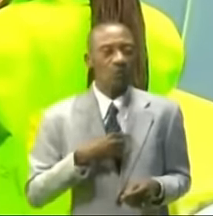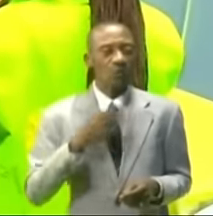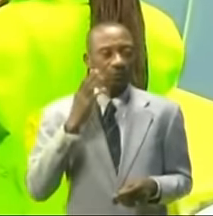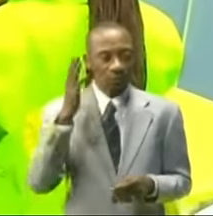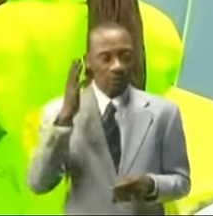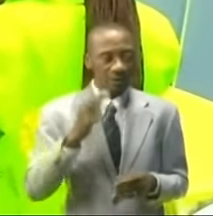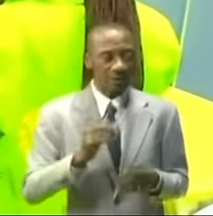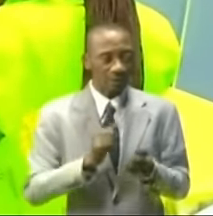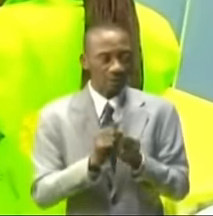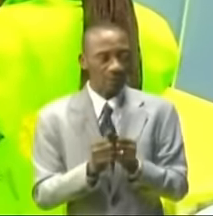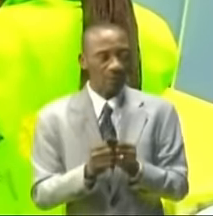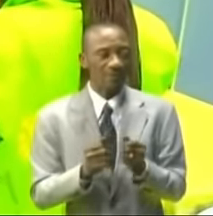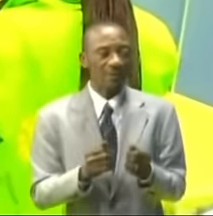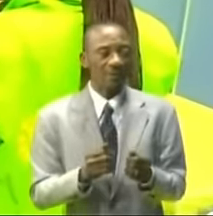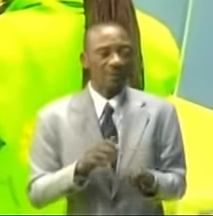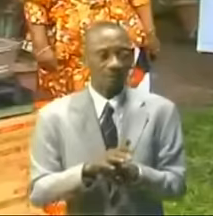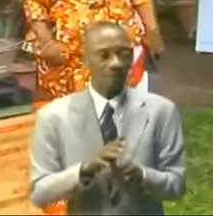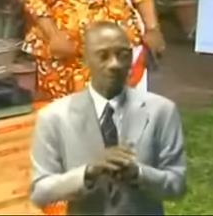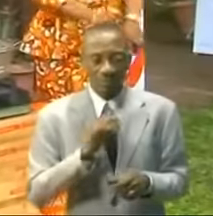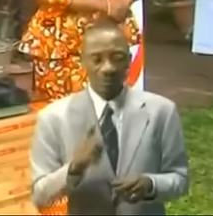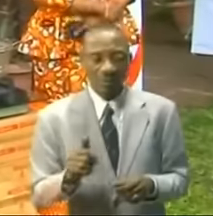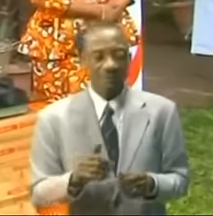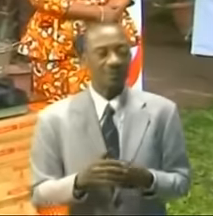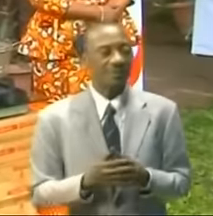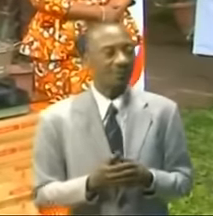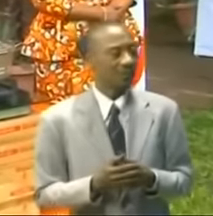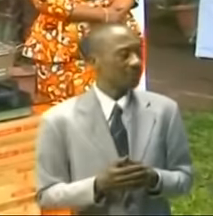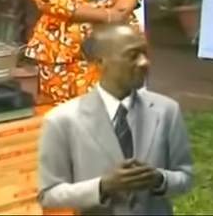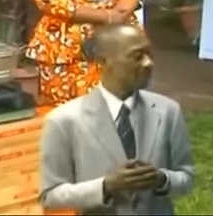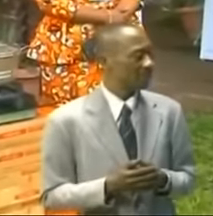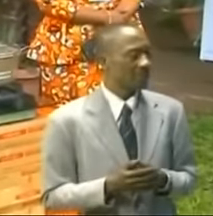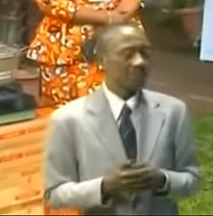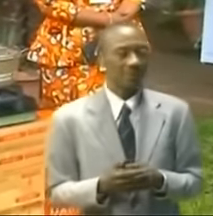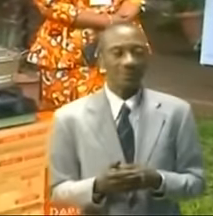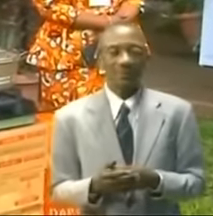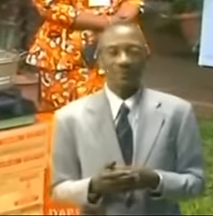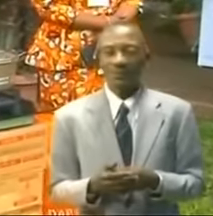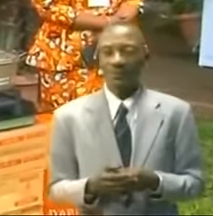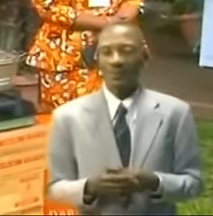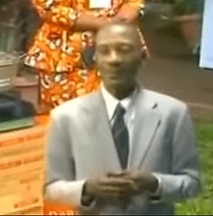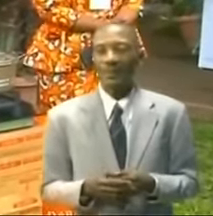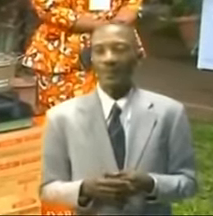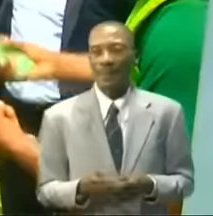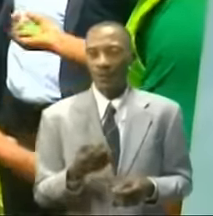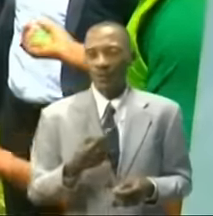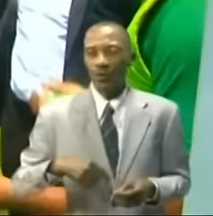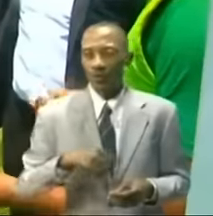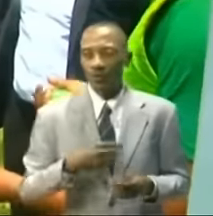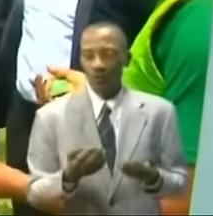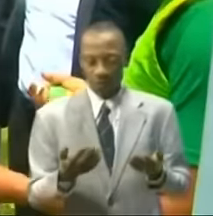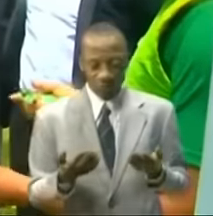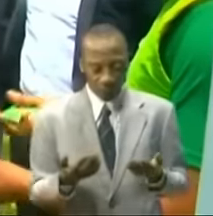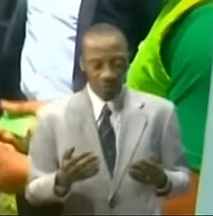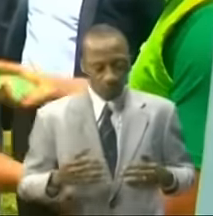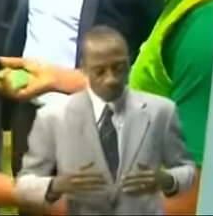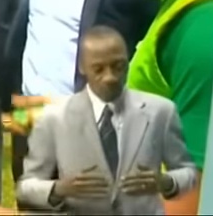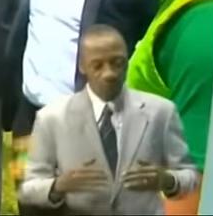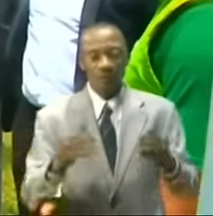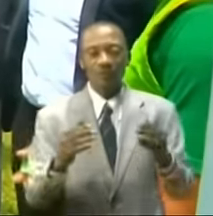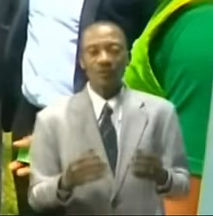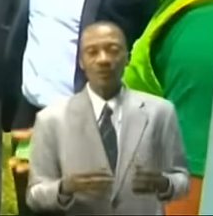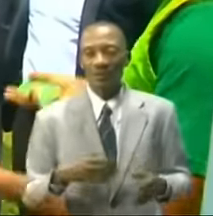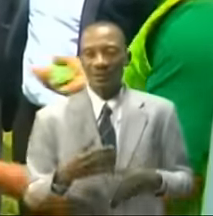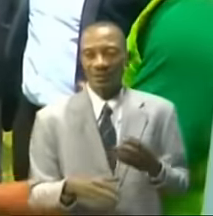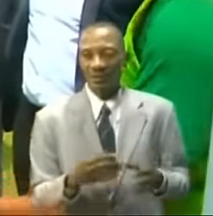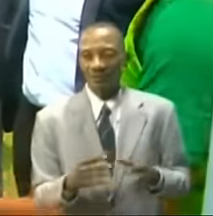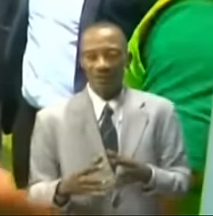futur. Ce pays a des ressources énormes et c'est vraiment important que nous pouvons utiliser ces ressources d'une manière